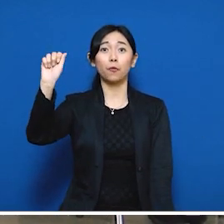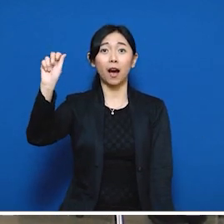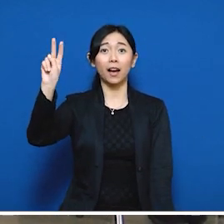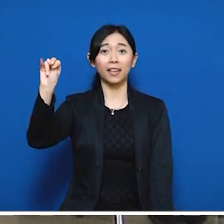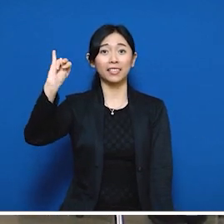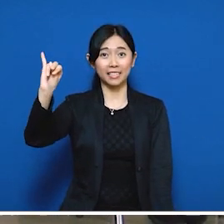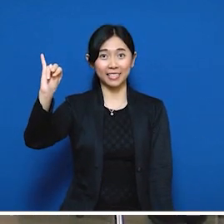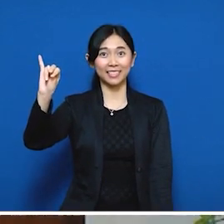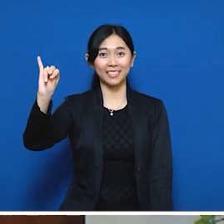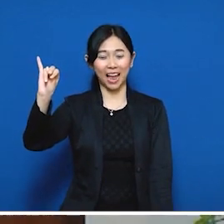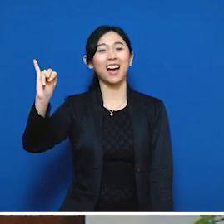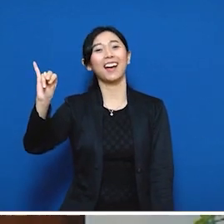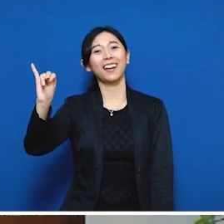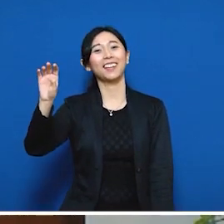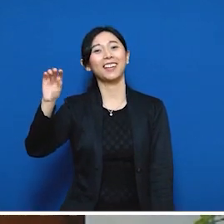membahas tema